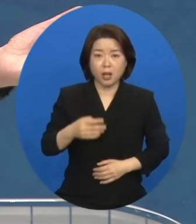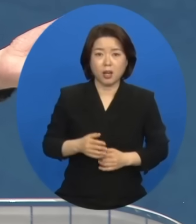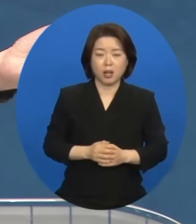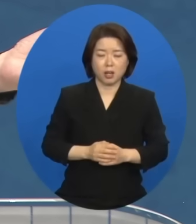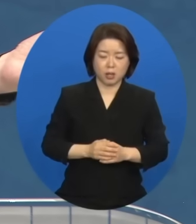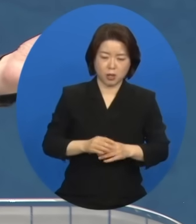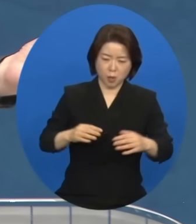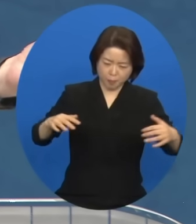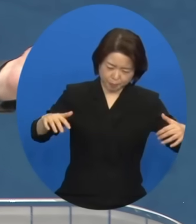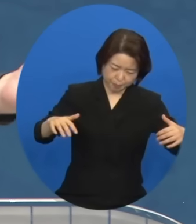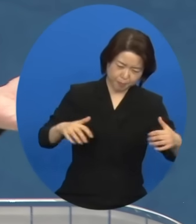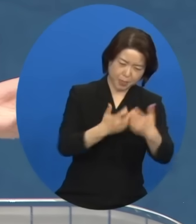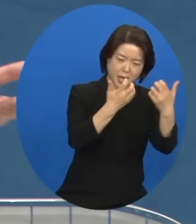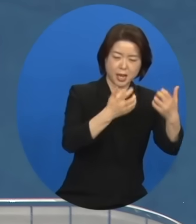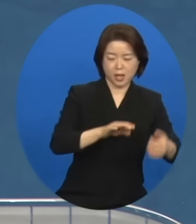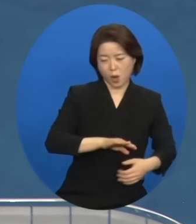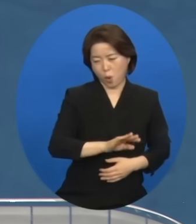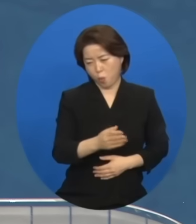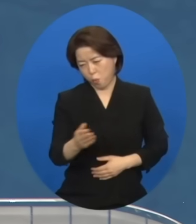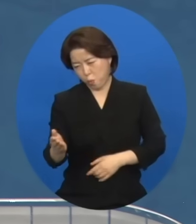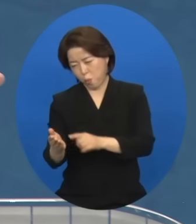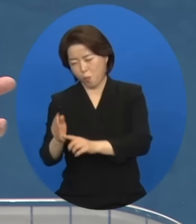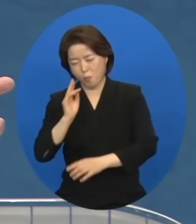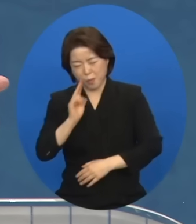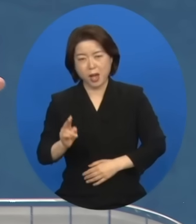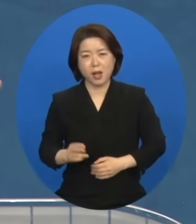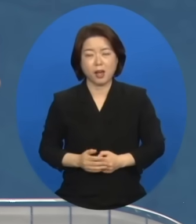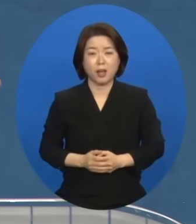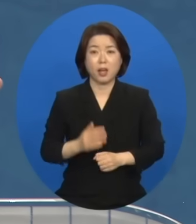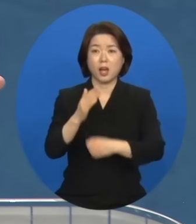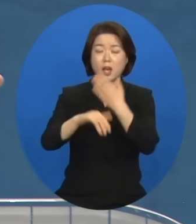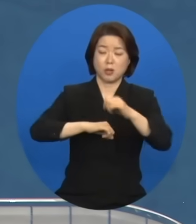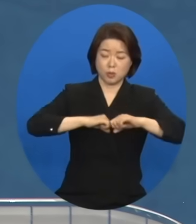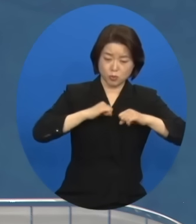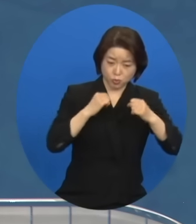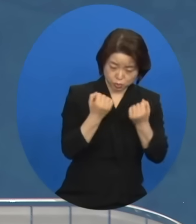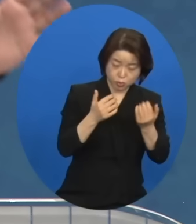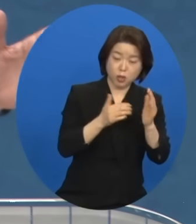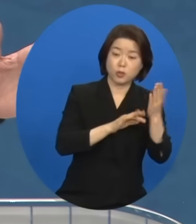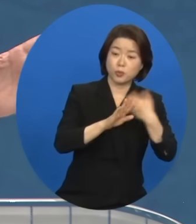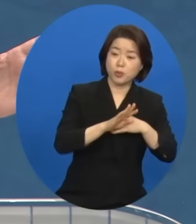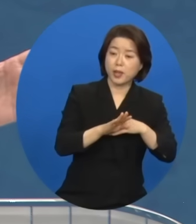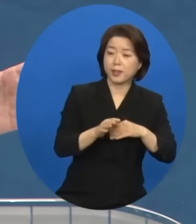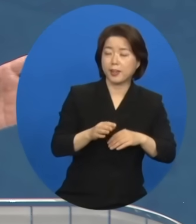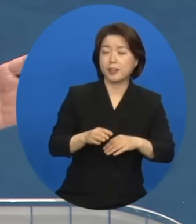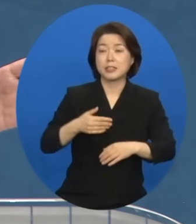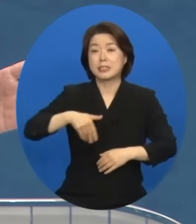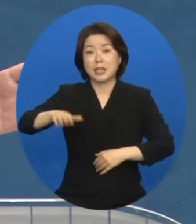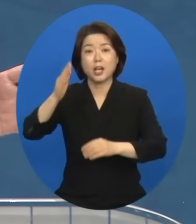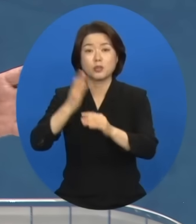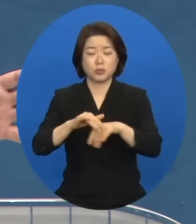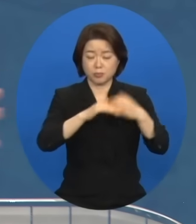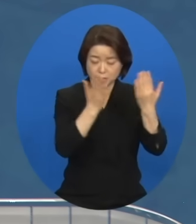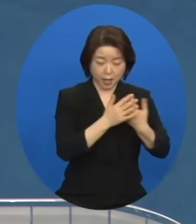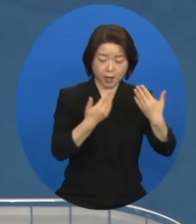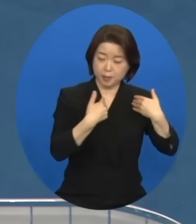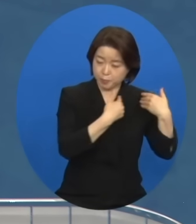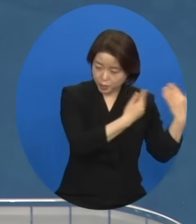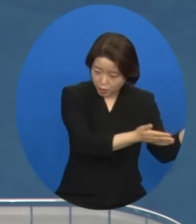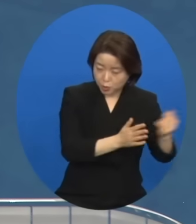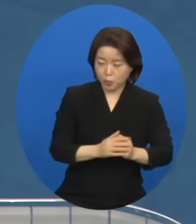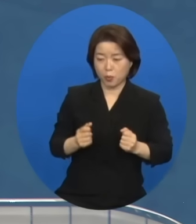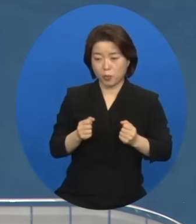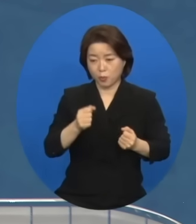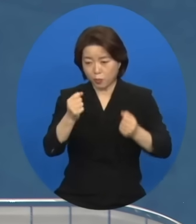교통사고를 만난 거예요. 하나님께 순종하고 가는 길인데 모든 거 다 포기하고 가는 길인데 왜 이런